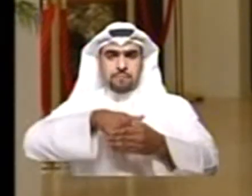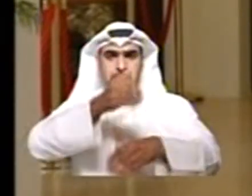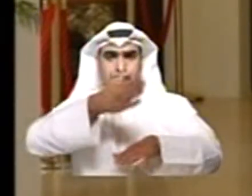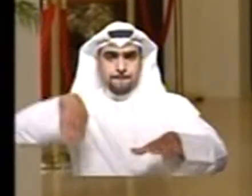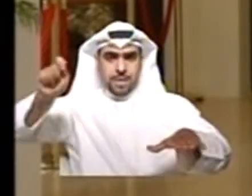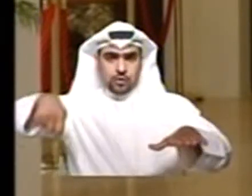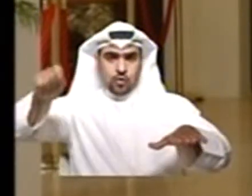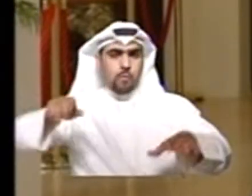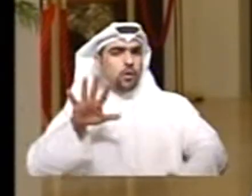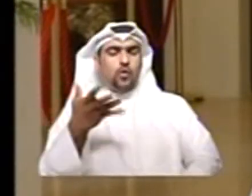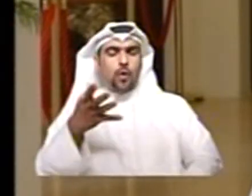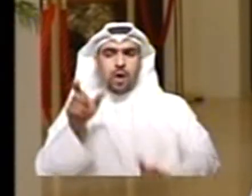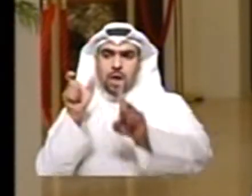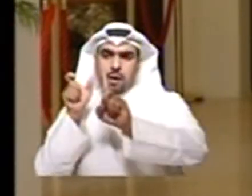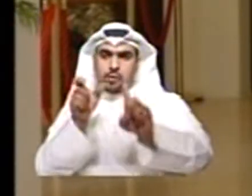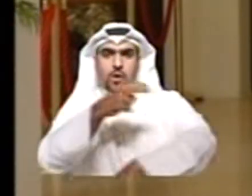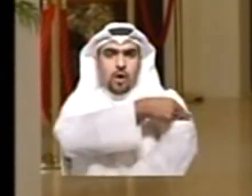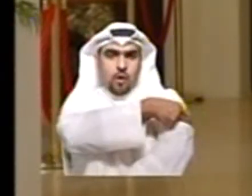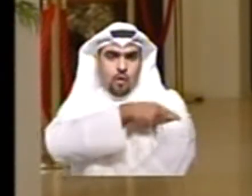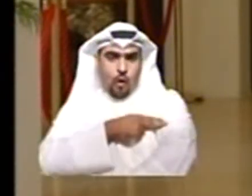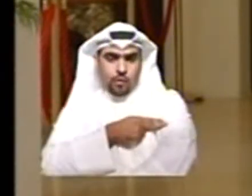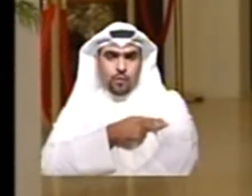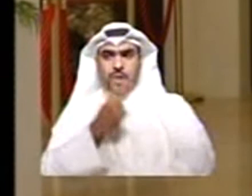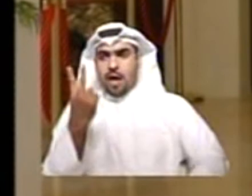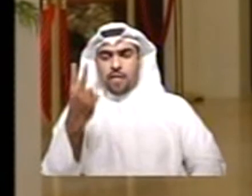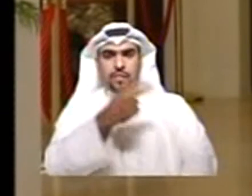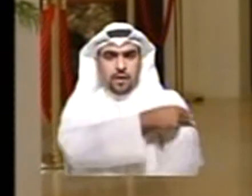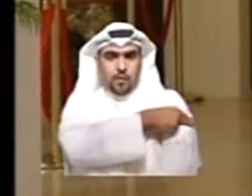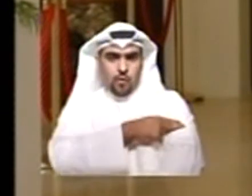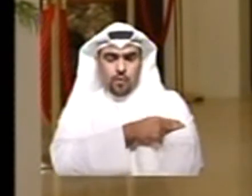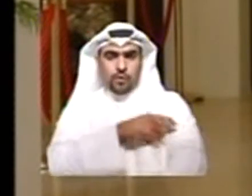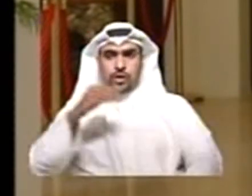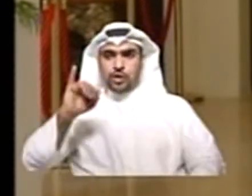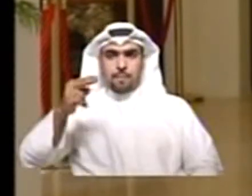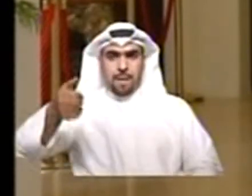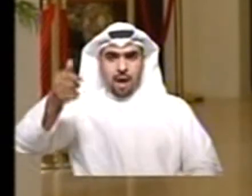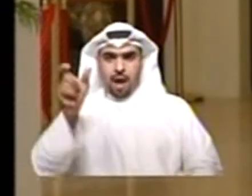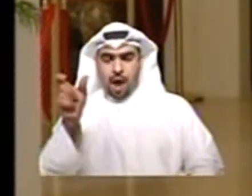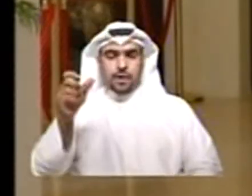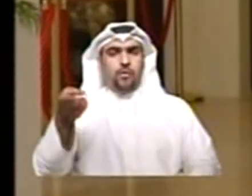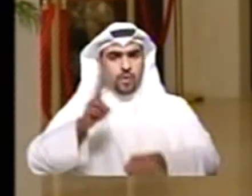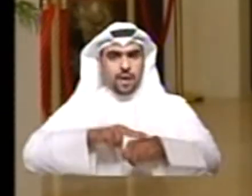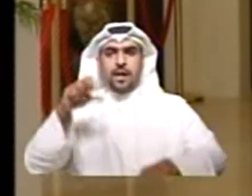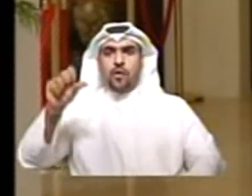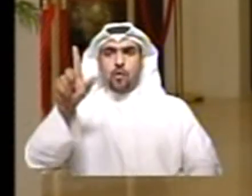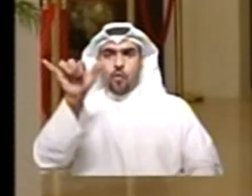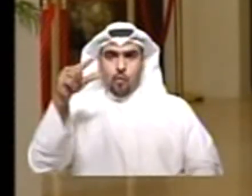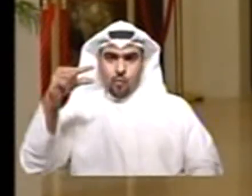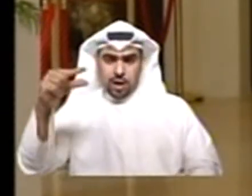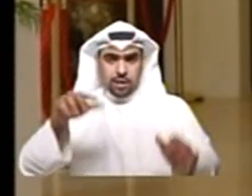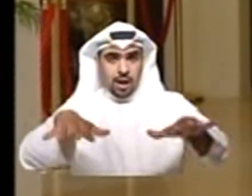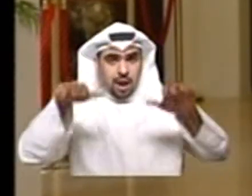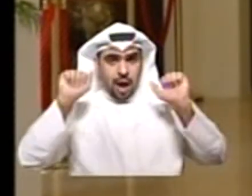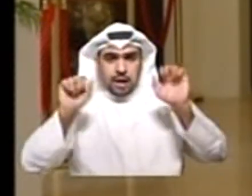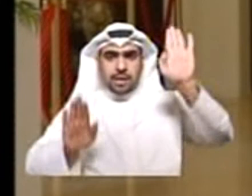اسقاط عضويه النائبين وليد الطبطبائي وجمعان الحربش، وبعد ذلك راح يكون هناك انتخابات اللجان